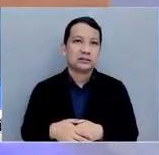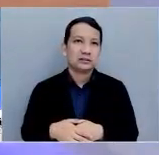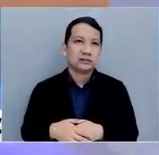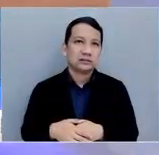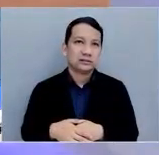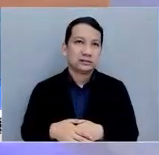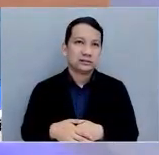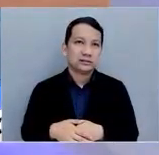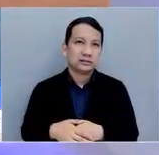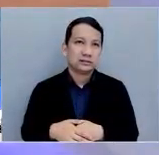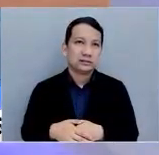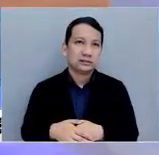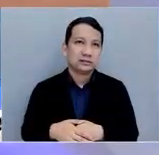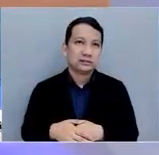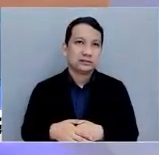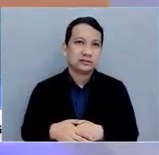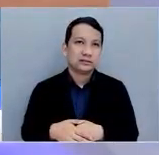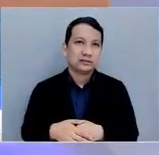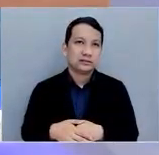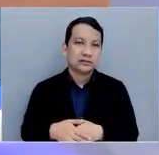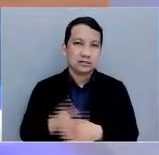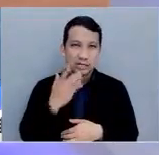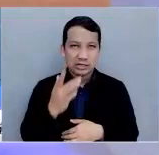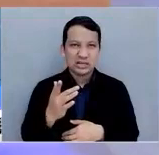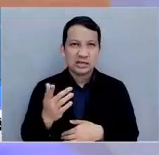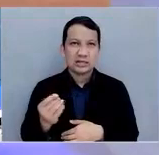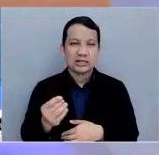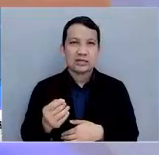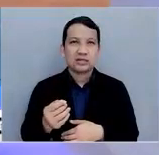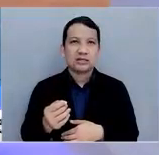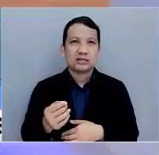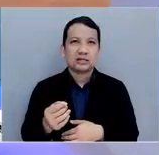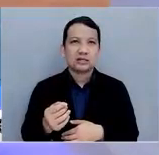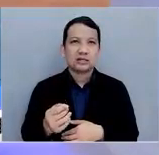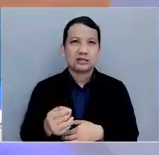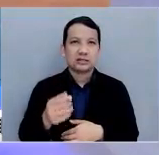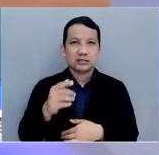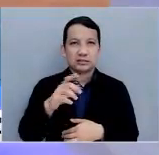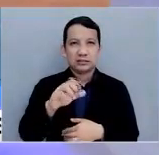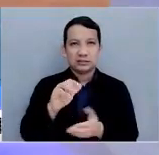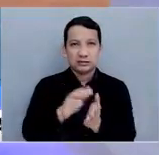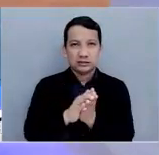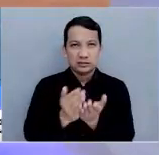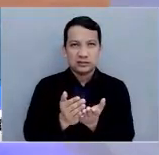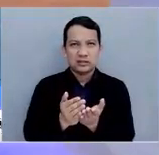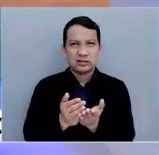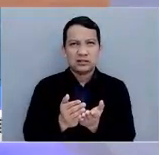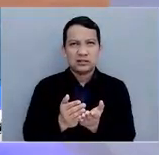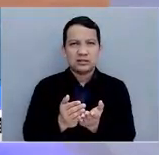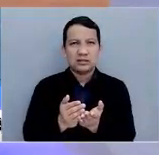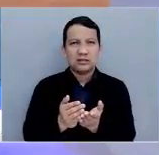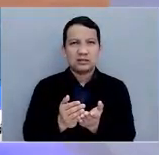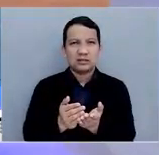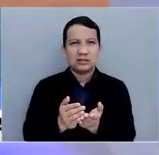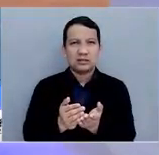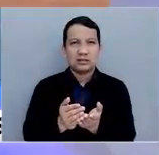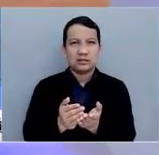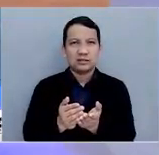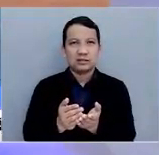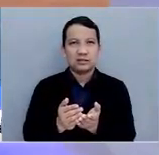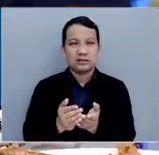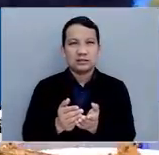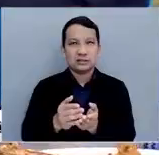ngayon. Yes. Ayun, no, ang dami laman. Okay, so ito scallops, no? Yes po. Dati di ko alam na may difference pa na yung scallops sa